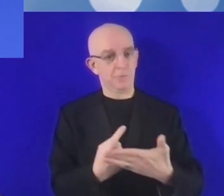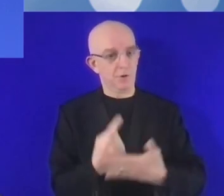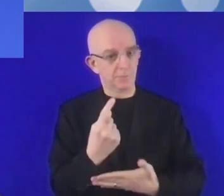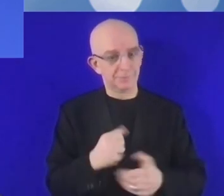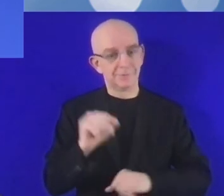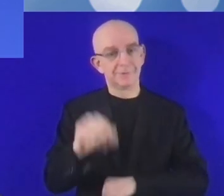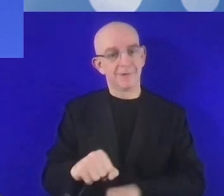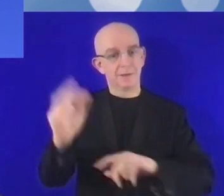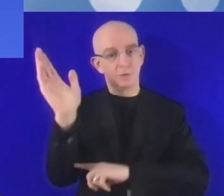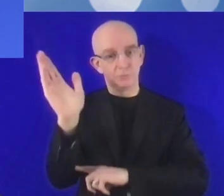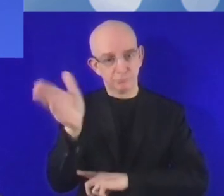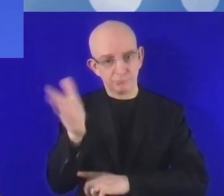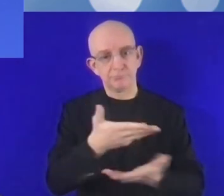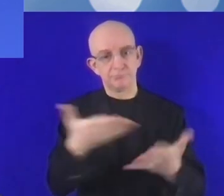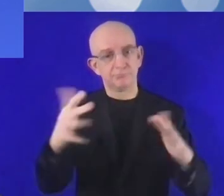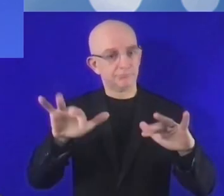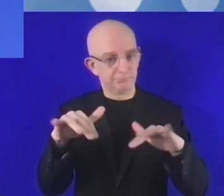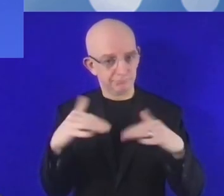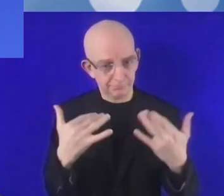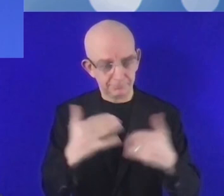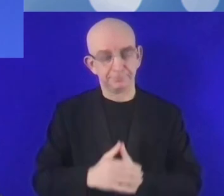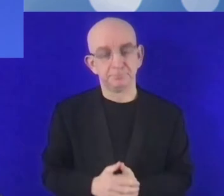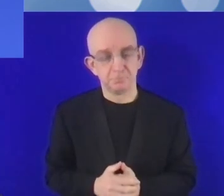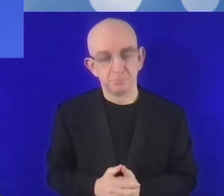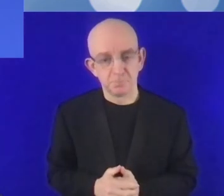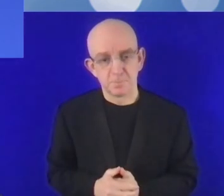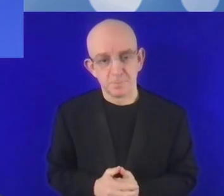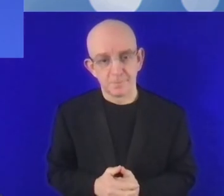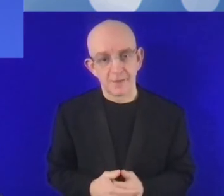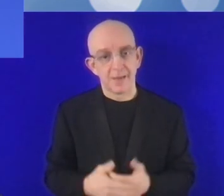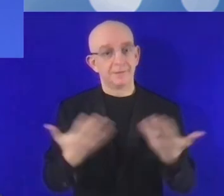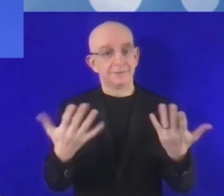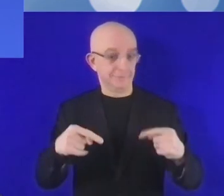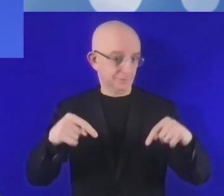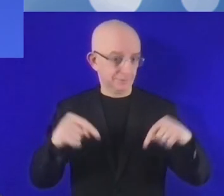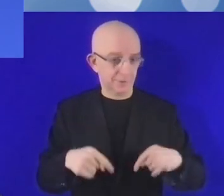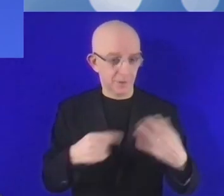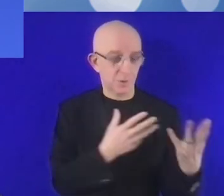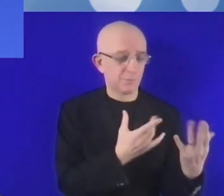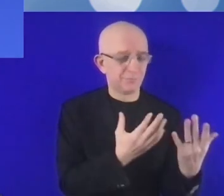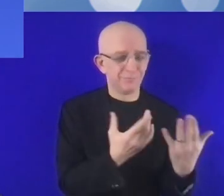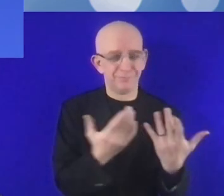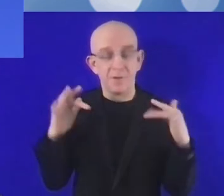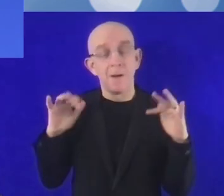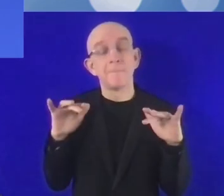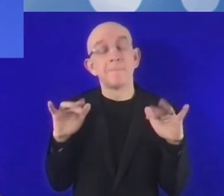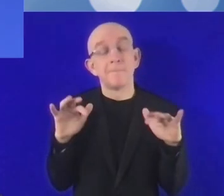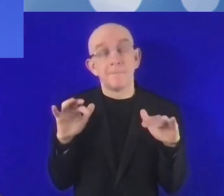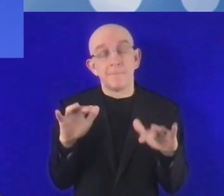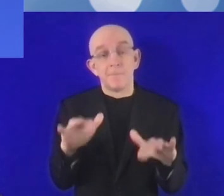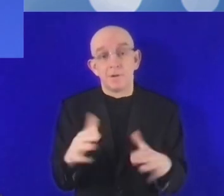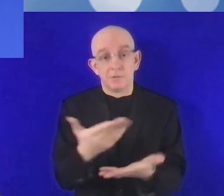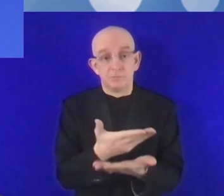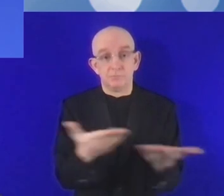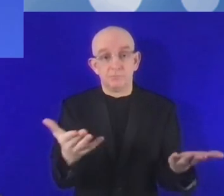所以我今天可以向大家 做一个简要的发言，